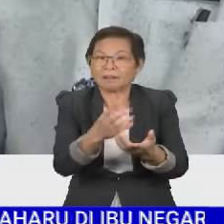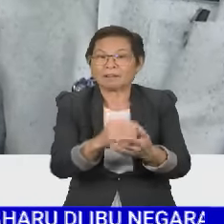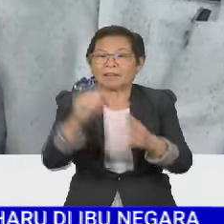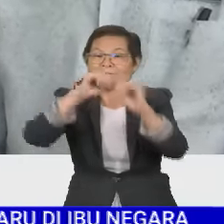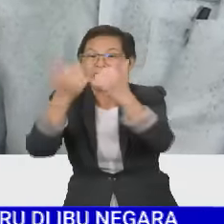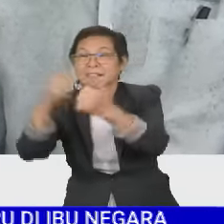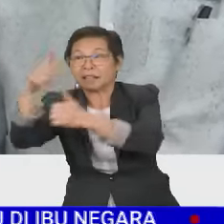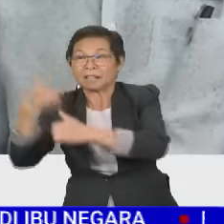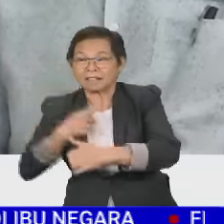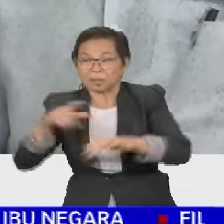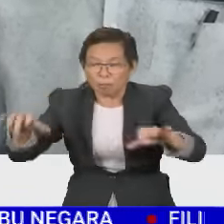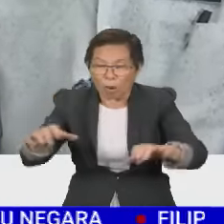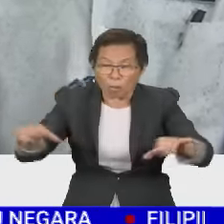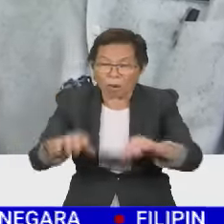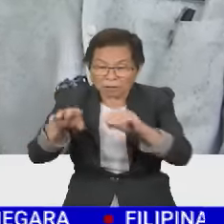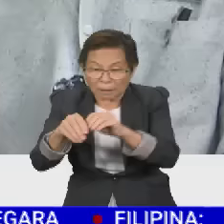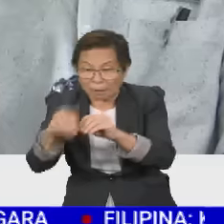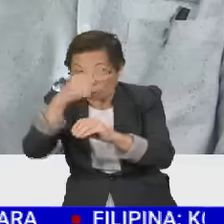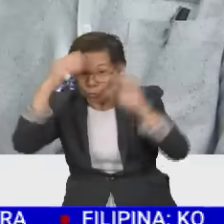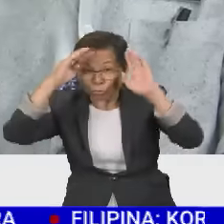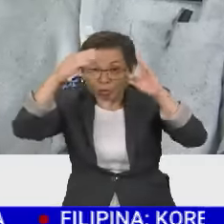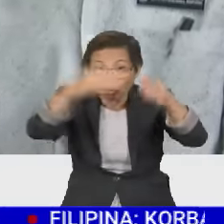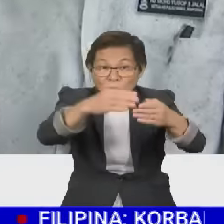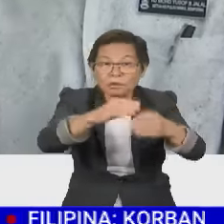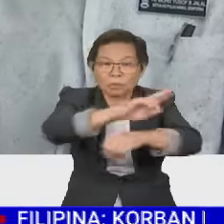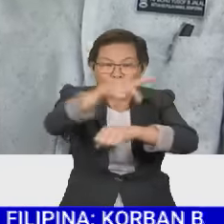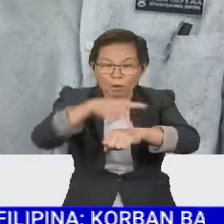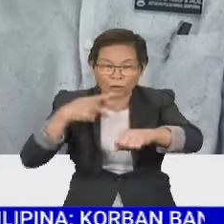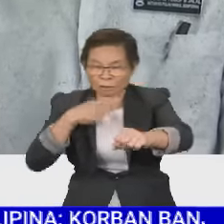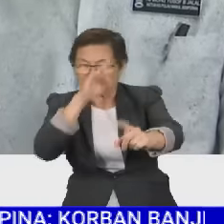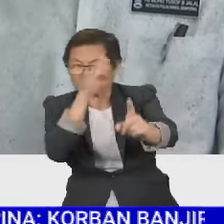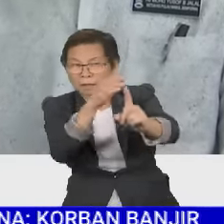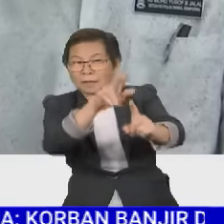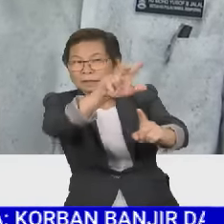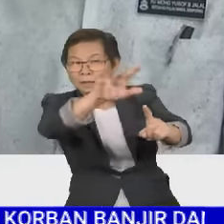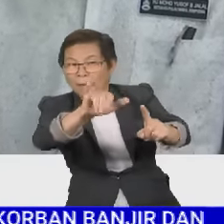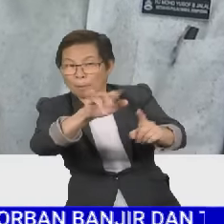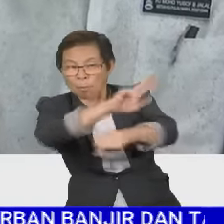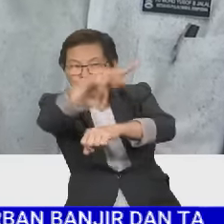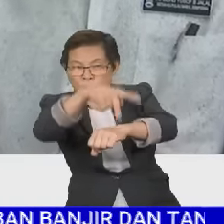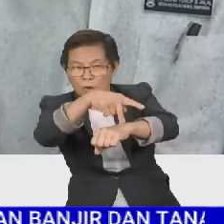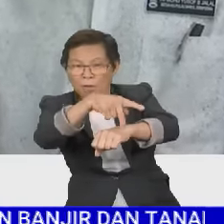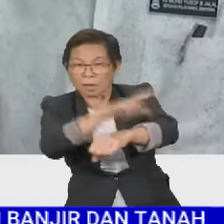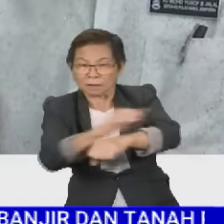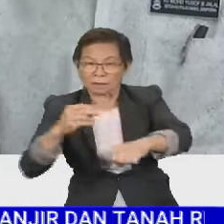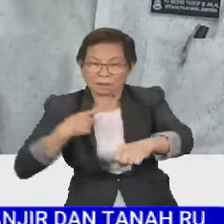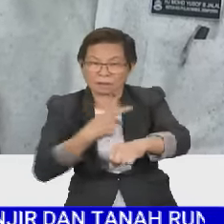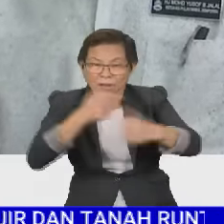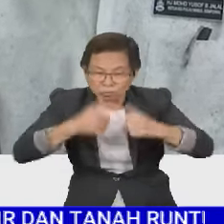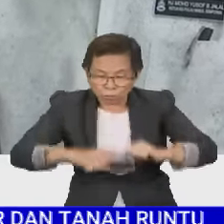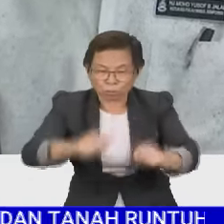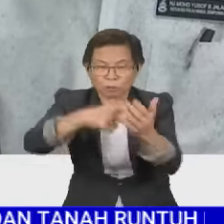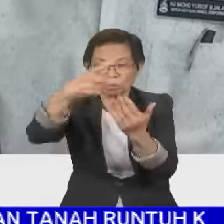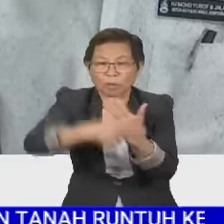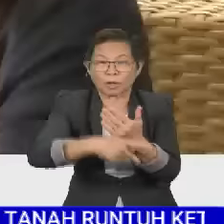mengambil kepada di Pulau kami terletak 36 buah pulau dan kita akan teruskan